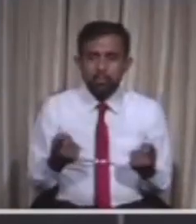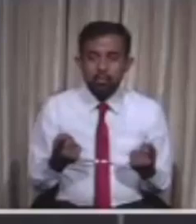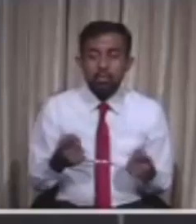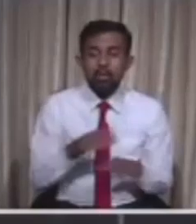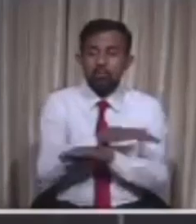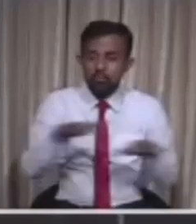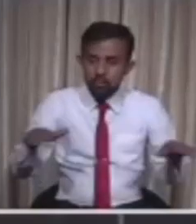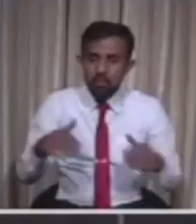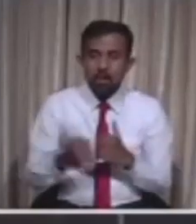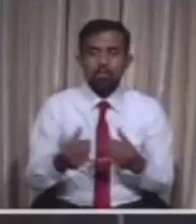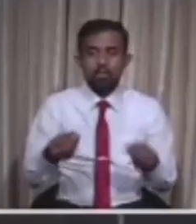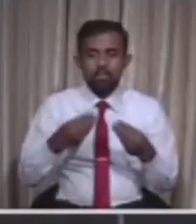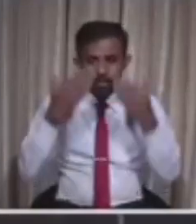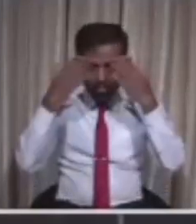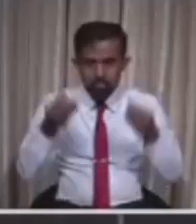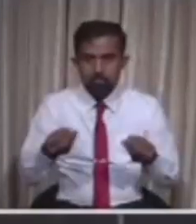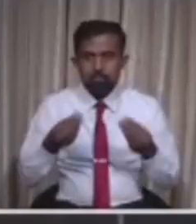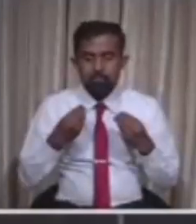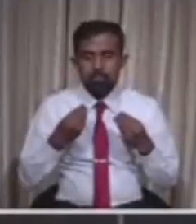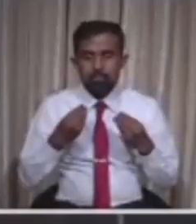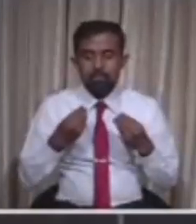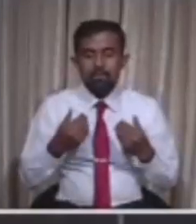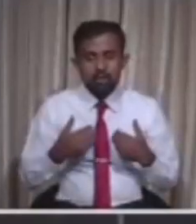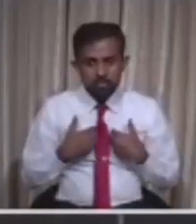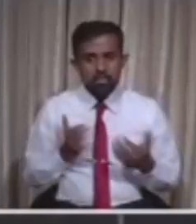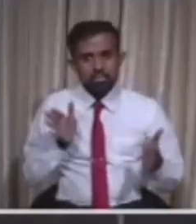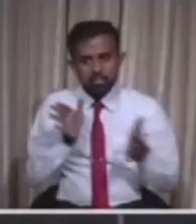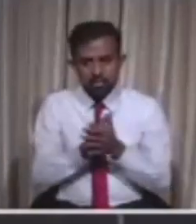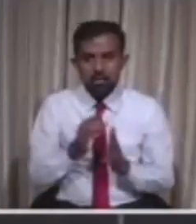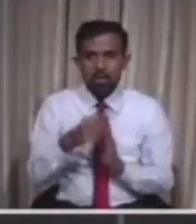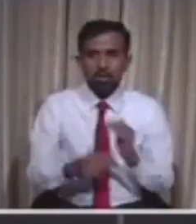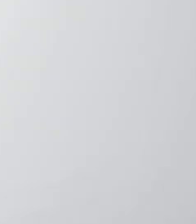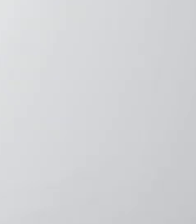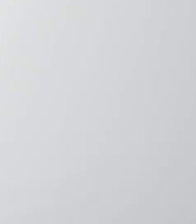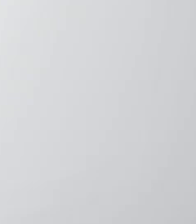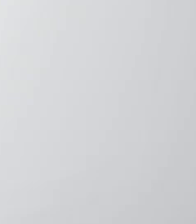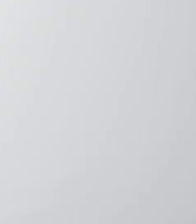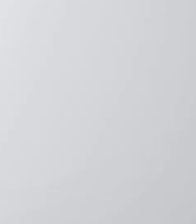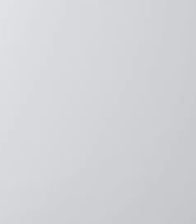be genuine let us together save this country thank you very much